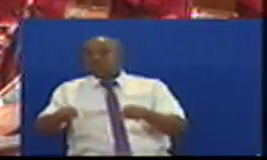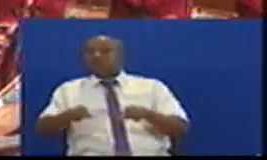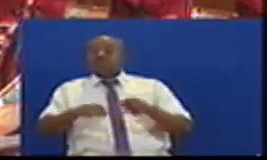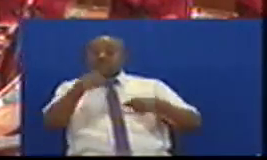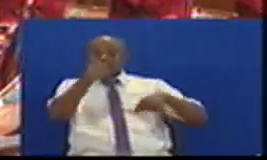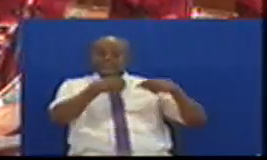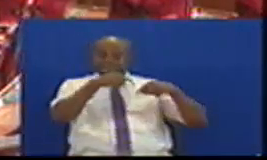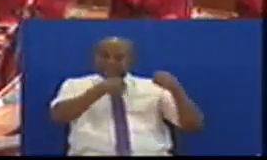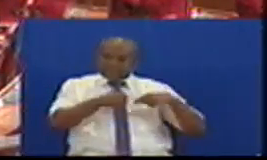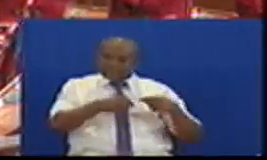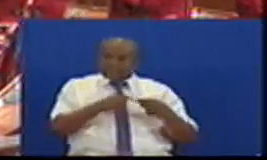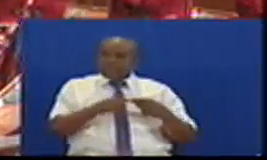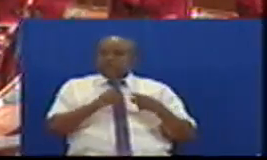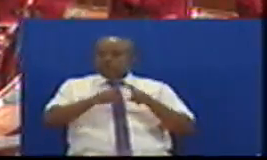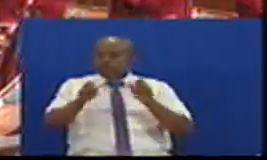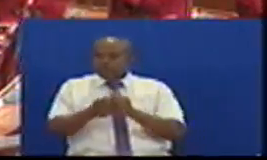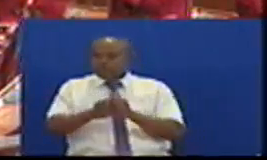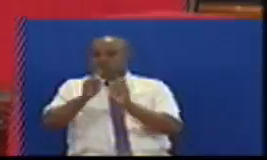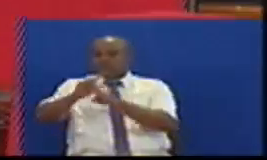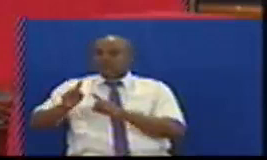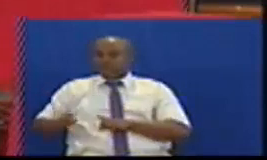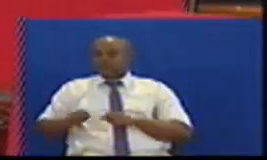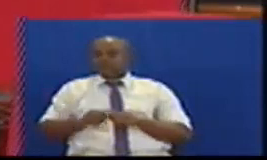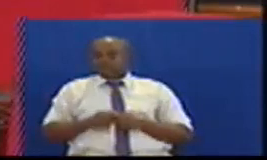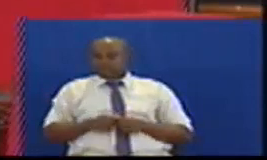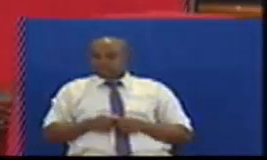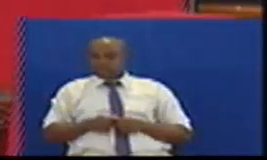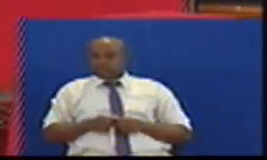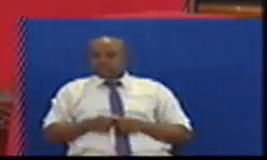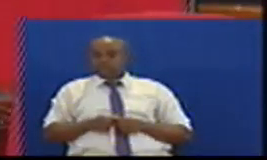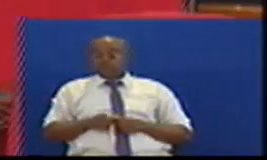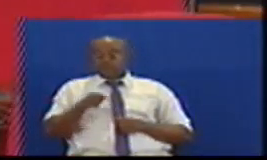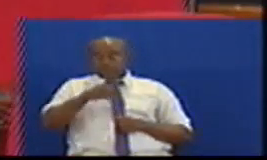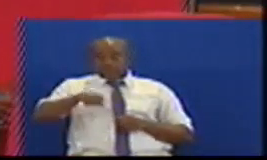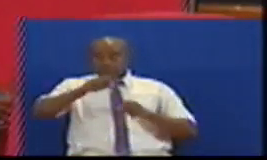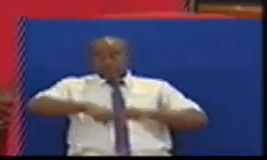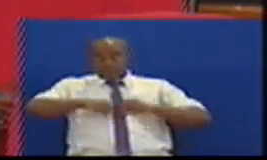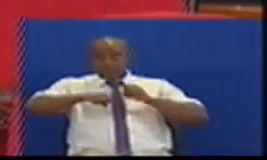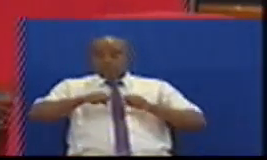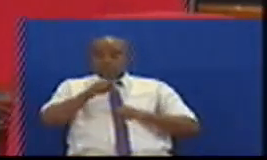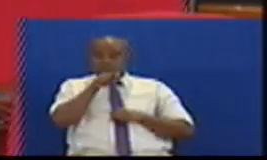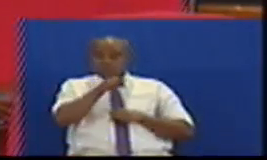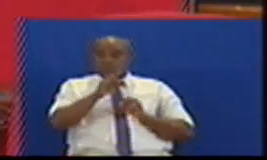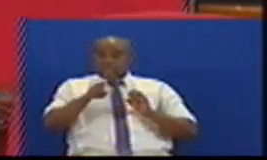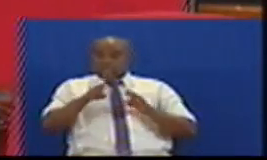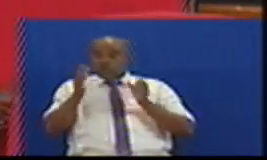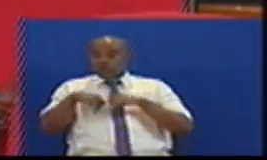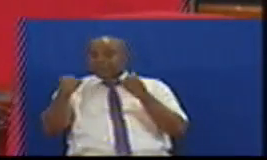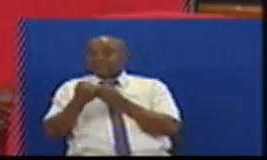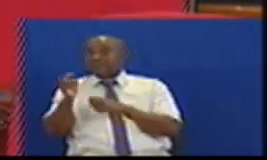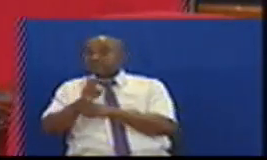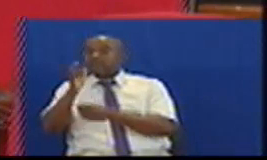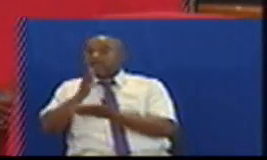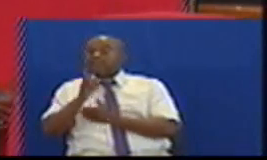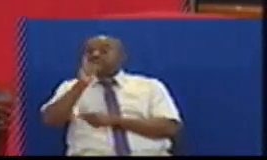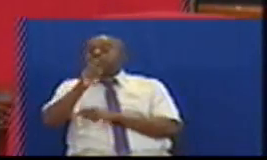hata tofauti yetu katika mambo mbalimbali ambavyo mamlaka hizi, taasisi hizi ambazo zinasimamia haki zilivyotusaidia